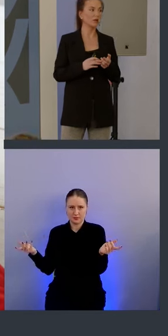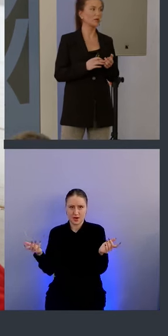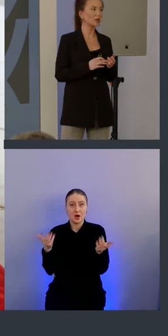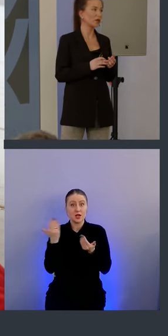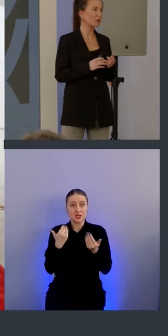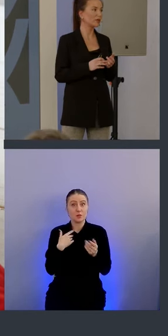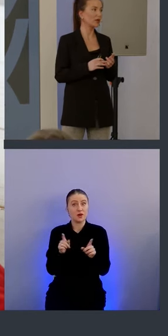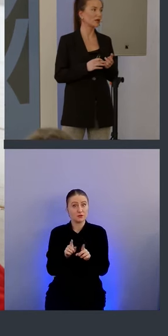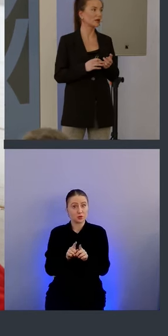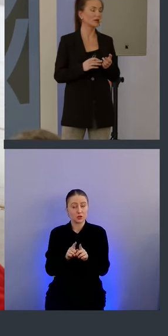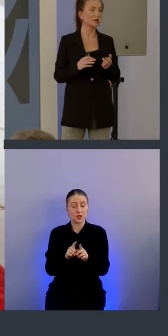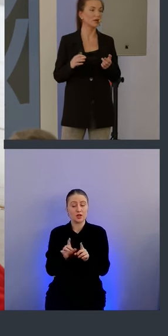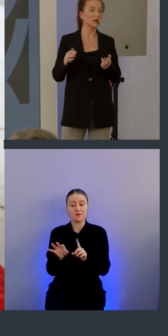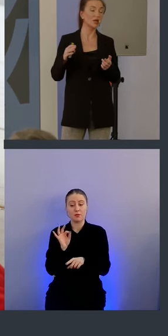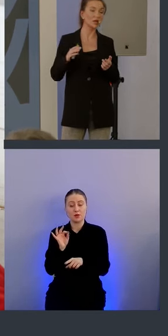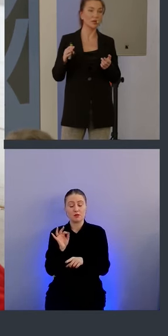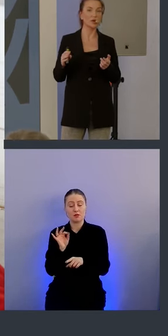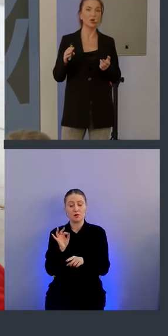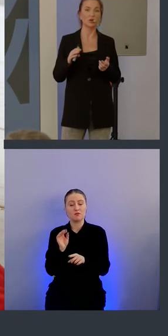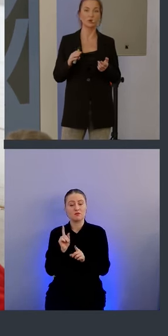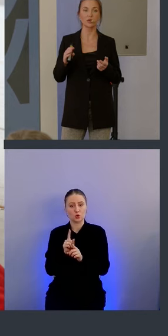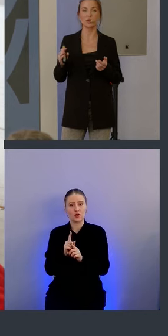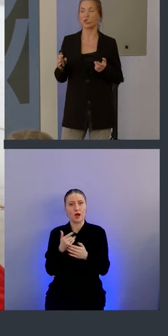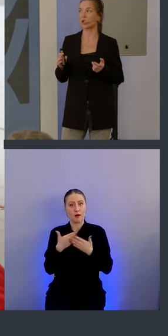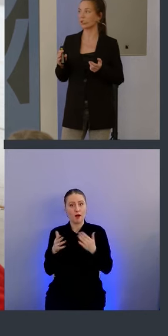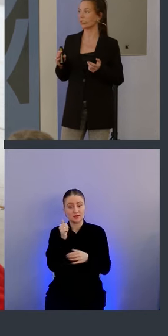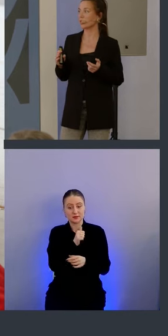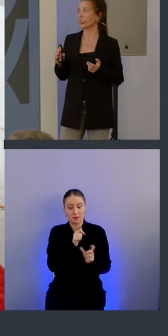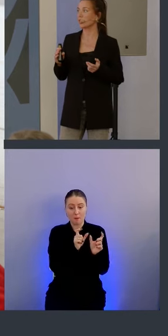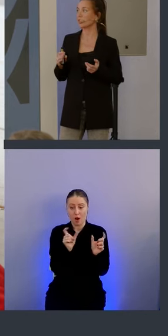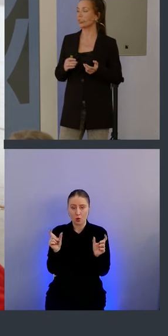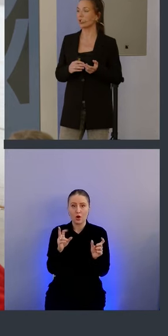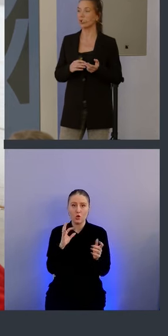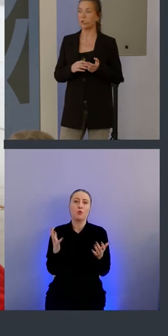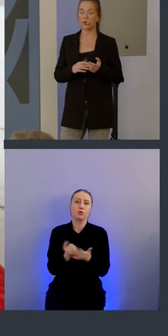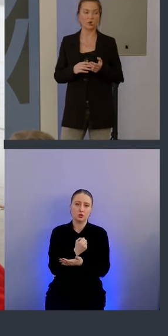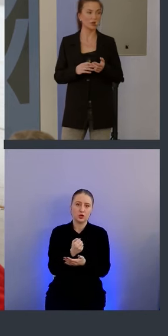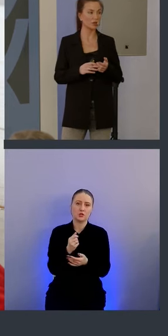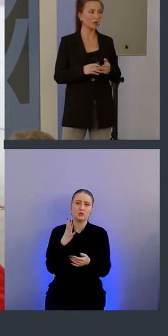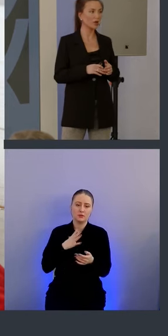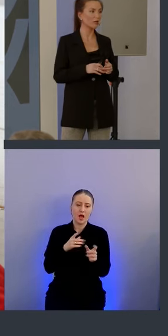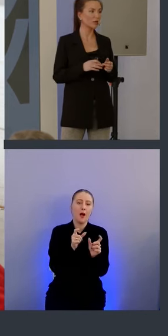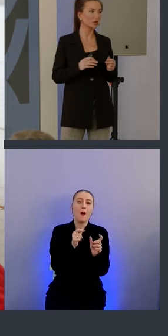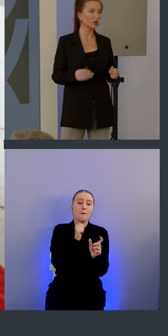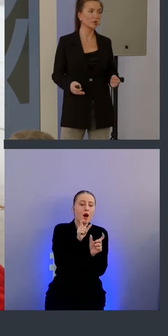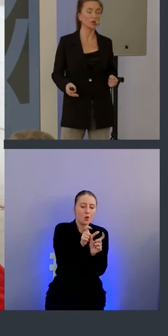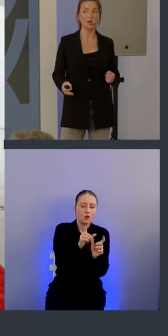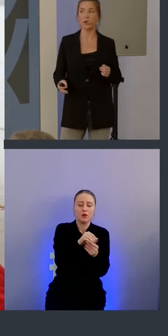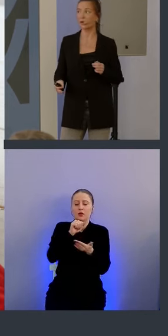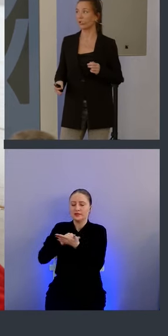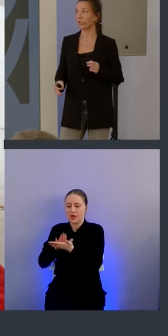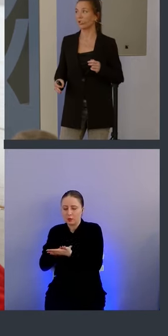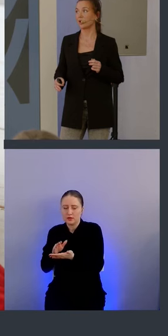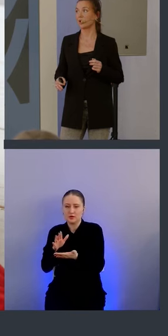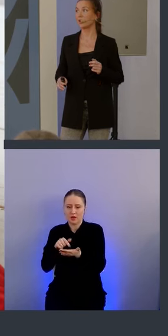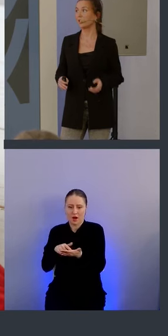мы выбираем вариант разных паролей, то начинается история с записью этих паролей в легкодоступных